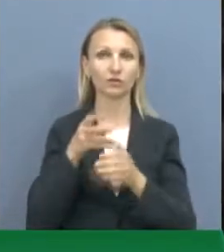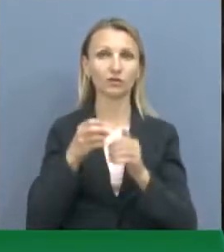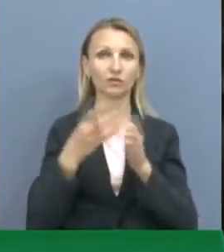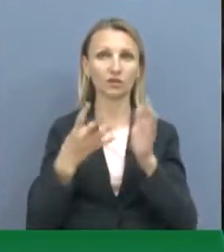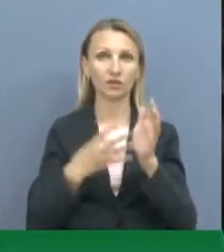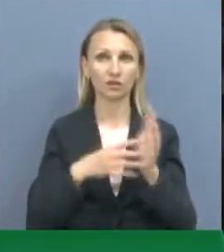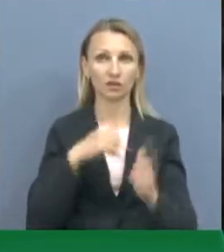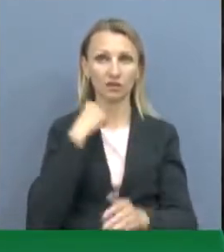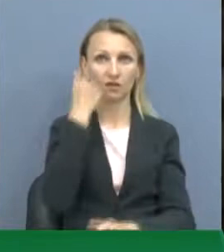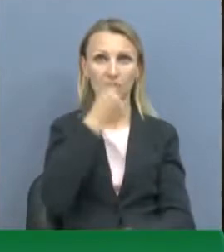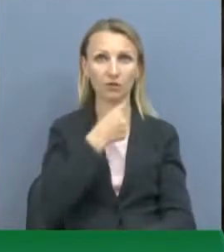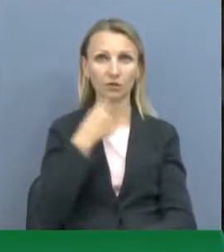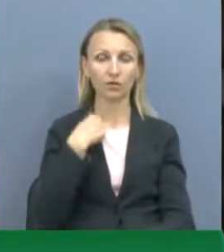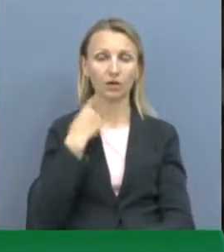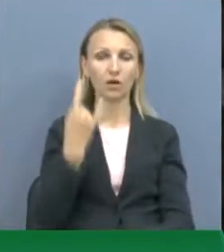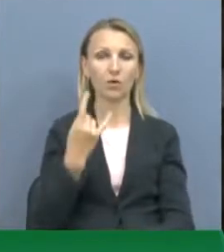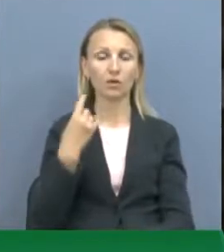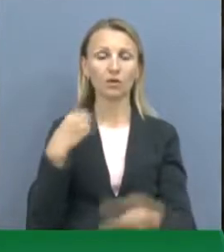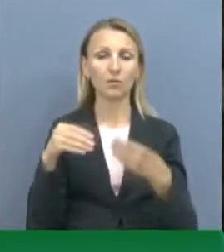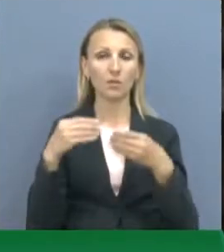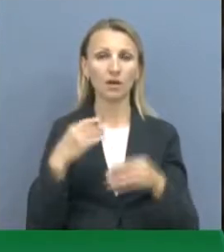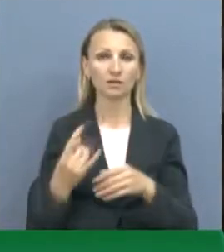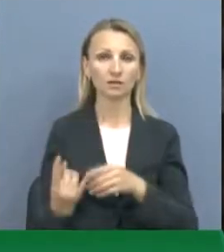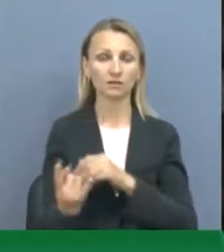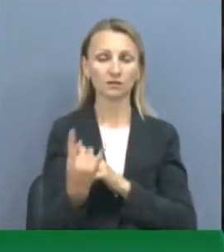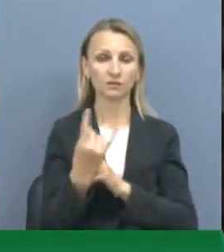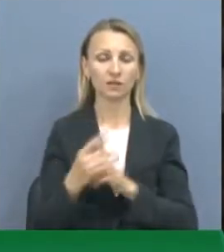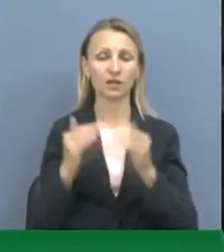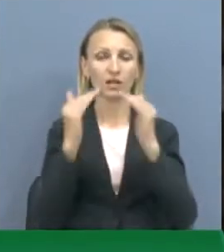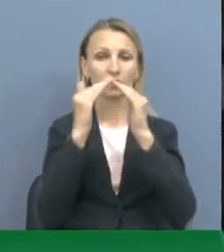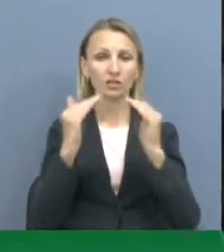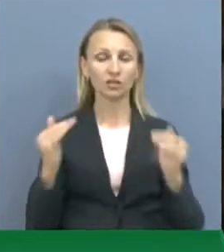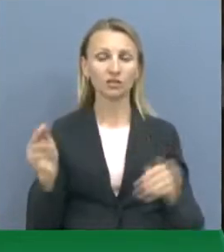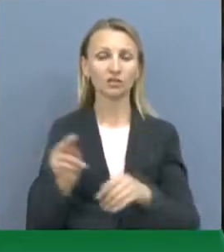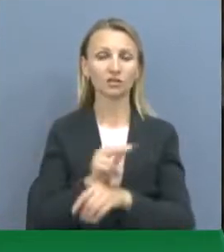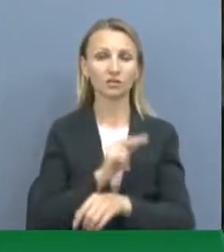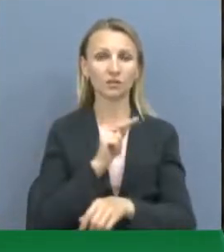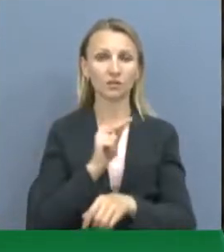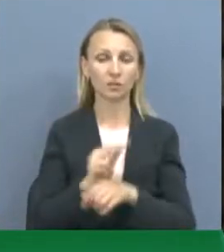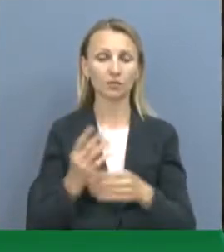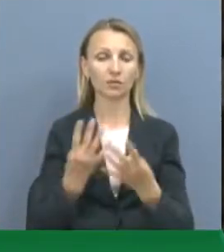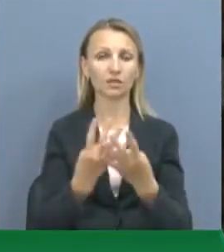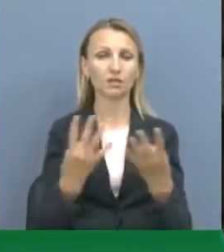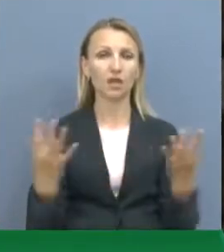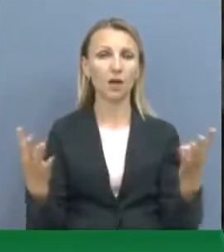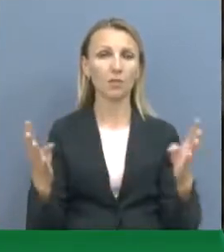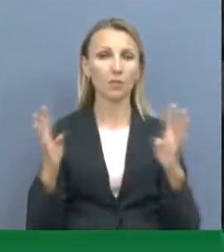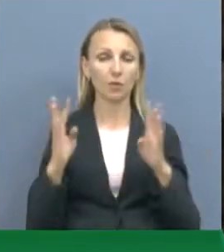сама лично. Ставила пластиковые окна, профлис, забор, крыша. То есть ремонт мы делали самые